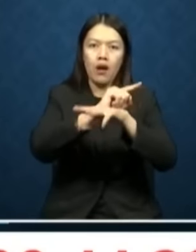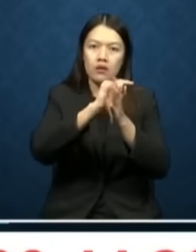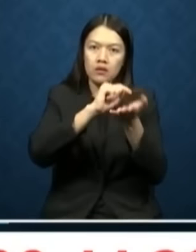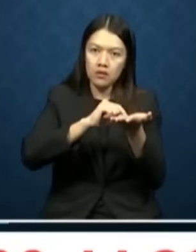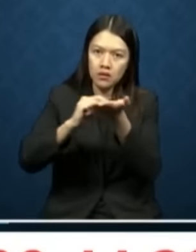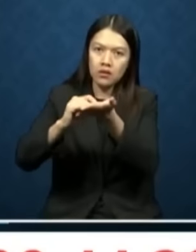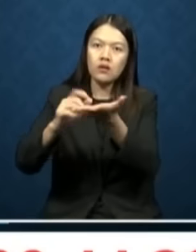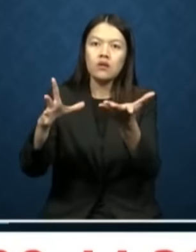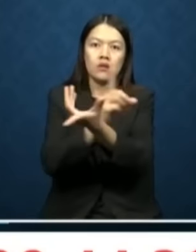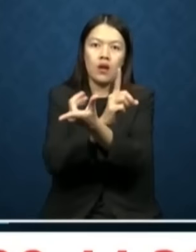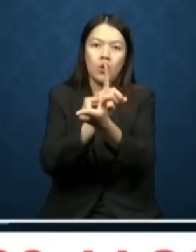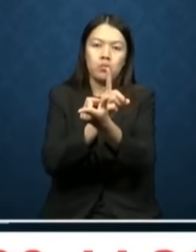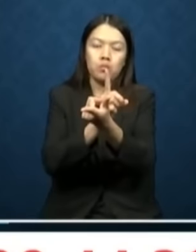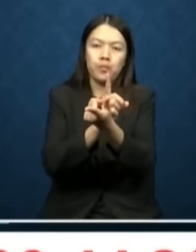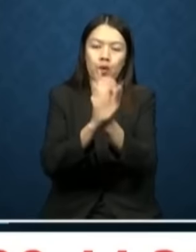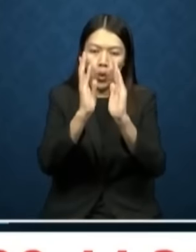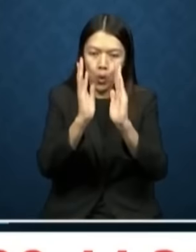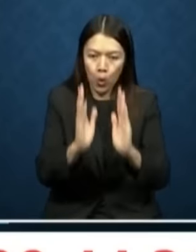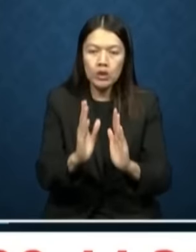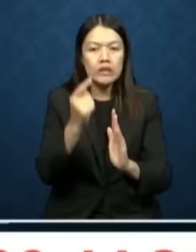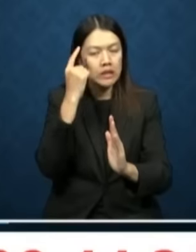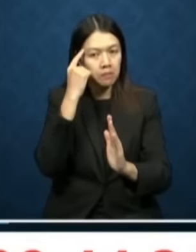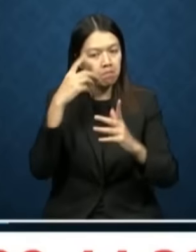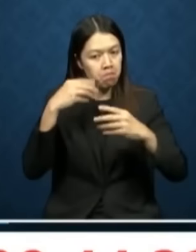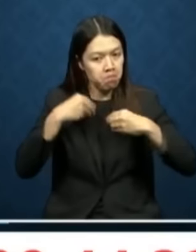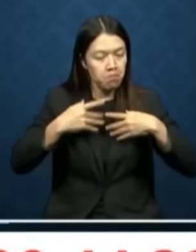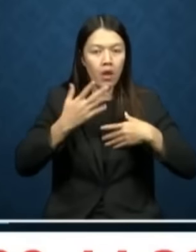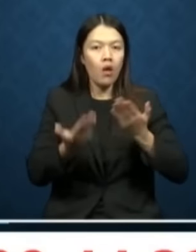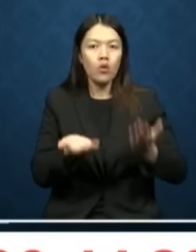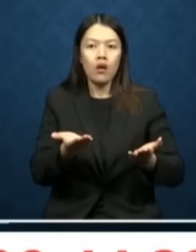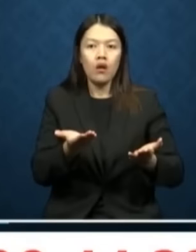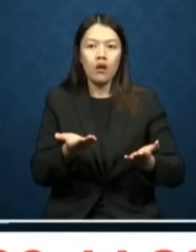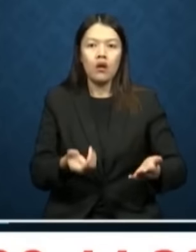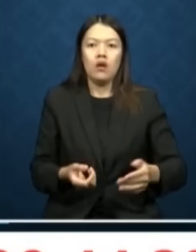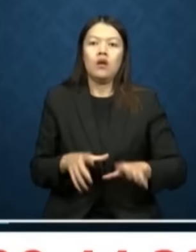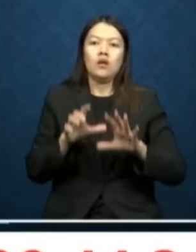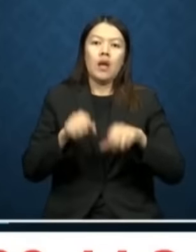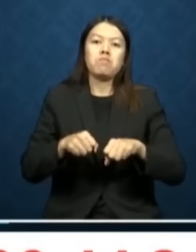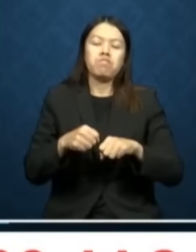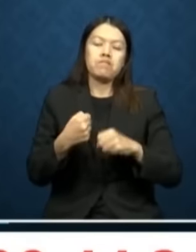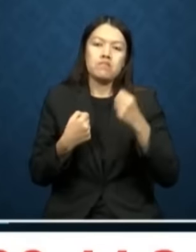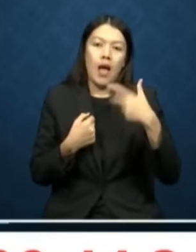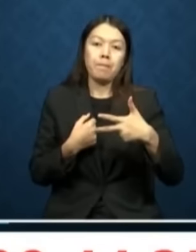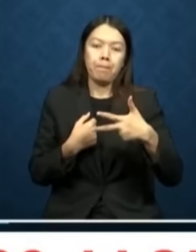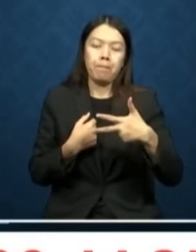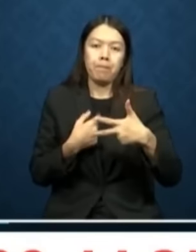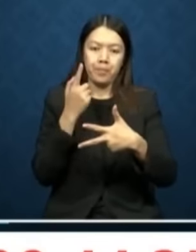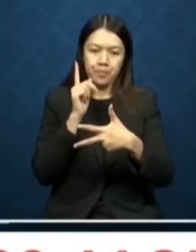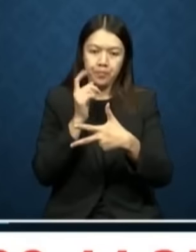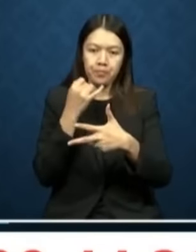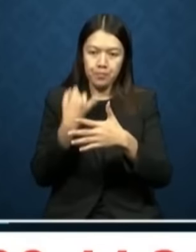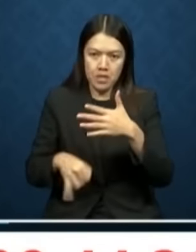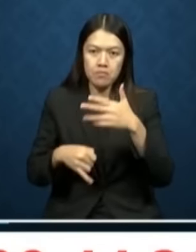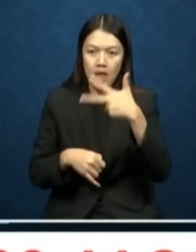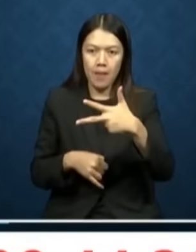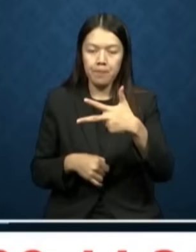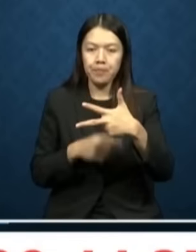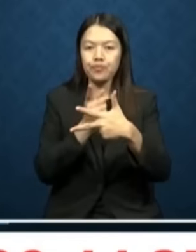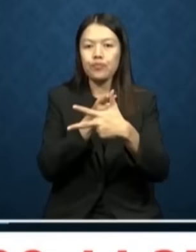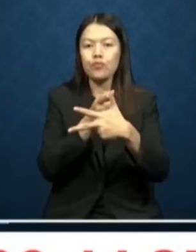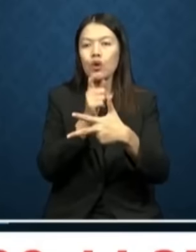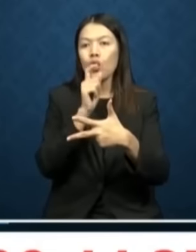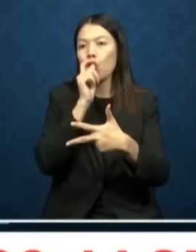อต่อสังคมและผู้ที่เห็นด้วยหรือไม่ก็ตามไปดำเนินคดี3เรื่องครับ1ร้องต่อ2ศ